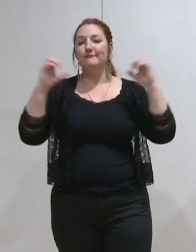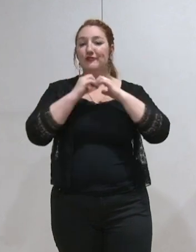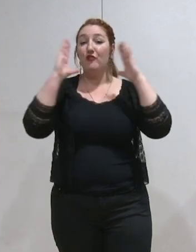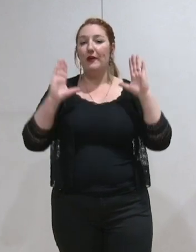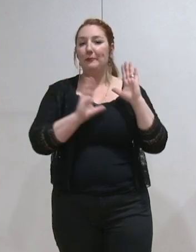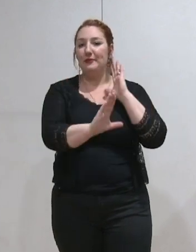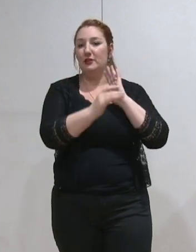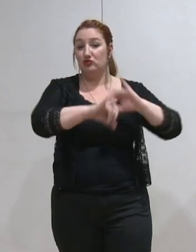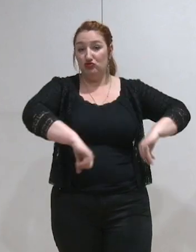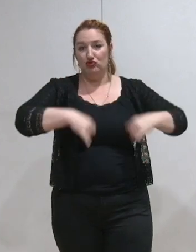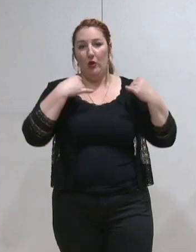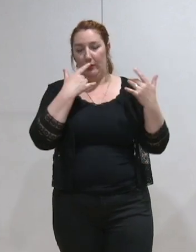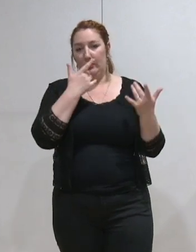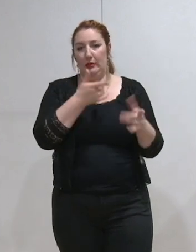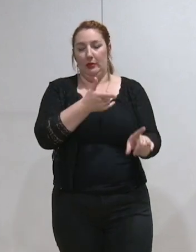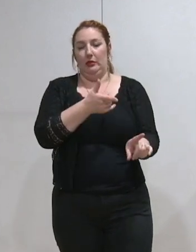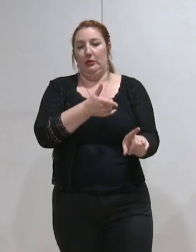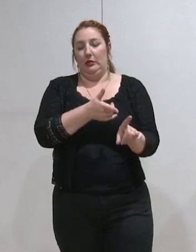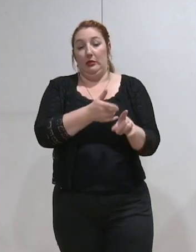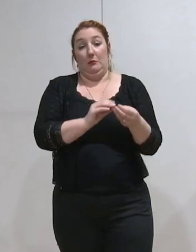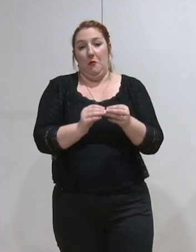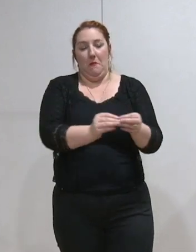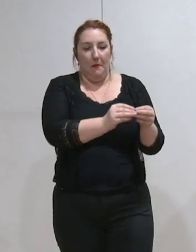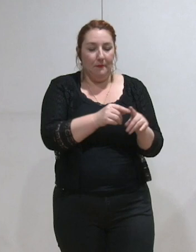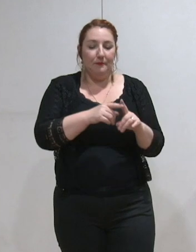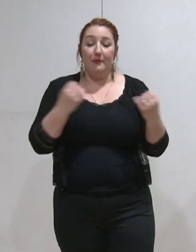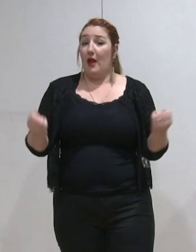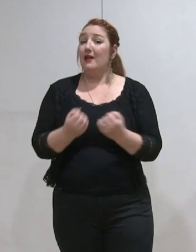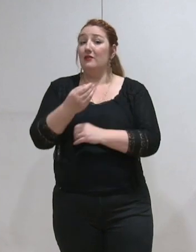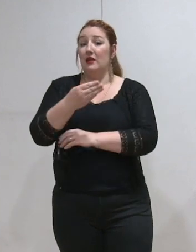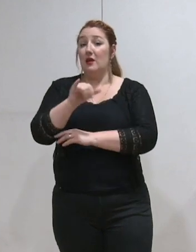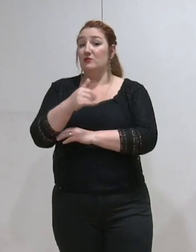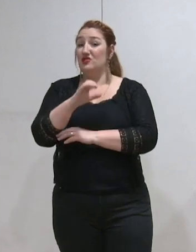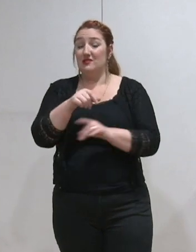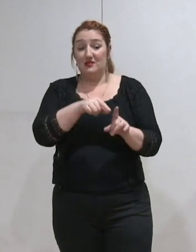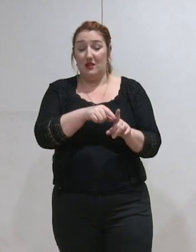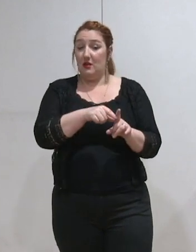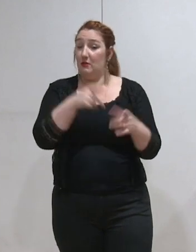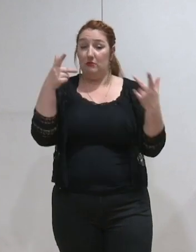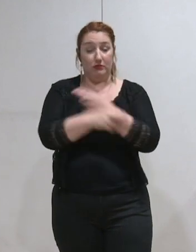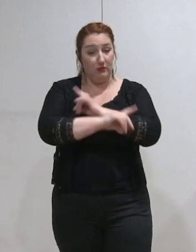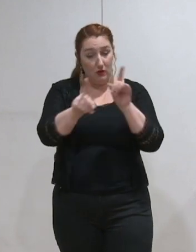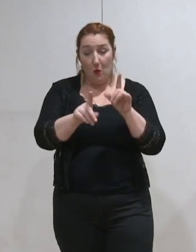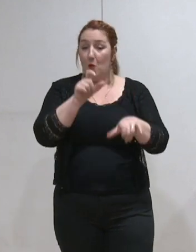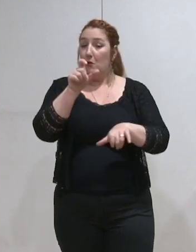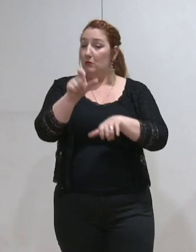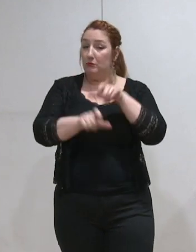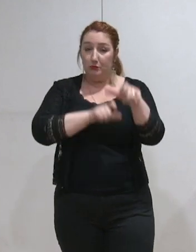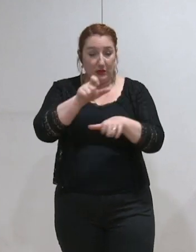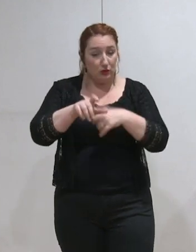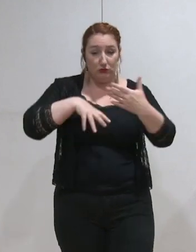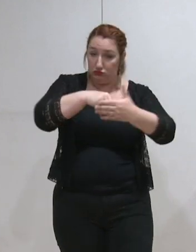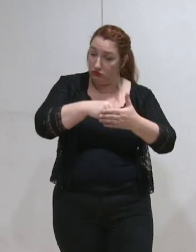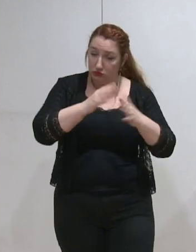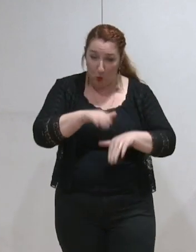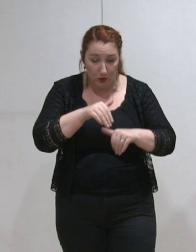touché les activités de la MJC n'ont pas connu d'interruption les sorties ont continuuer à se dérouler les